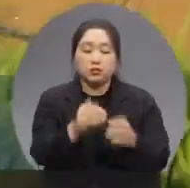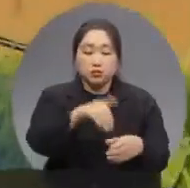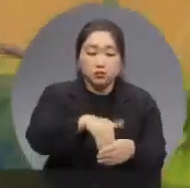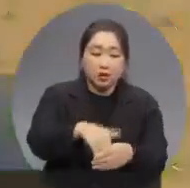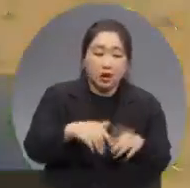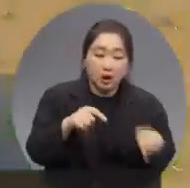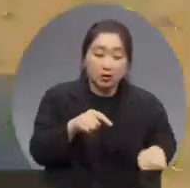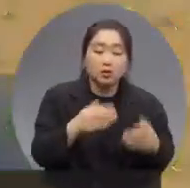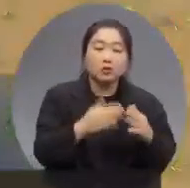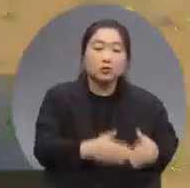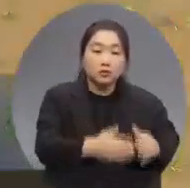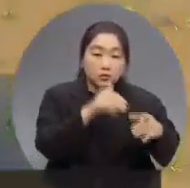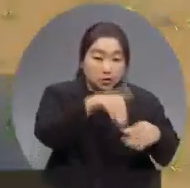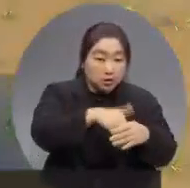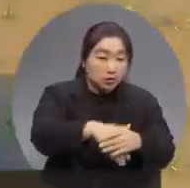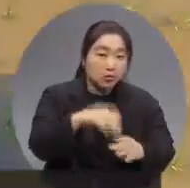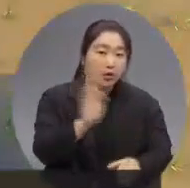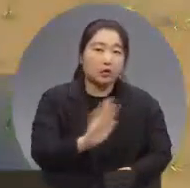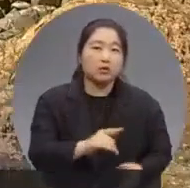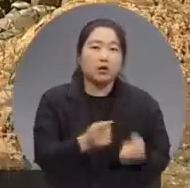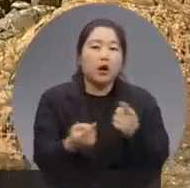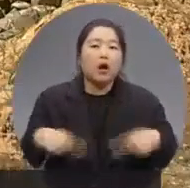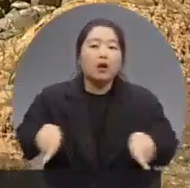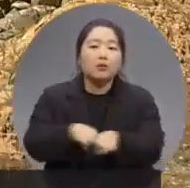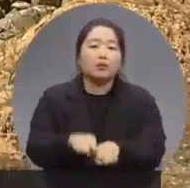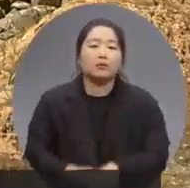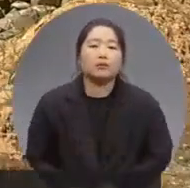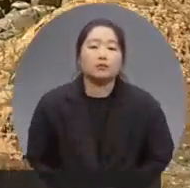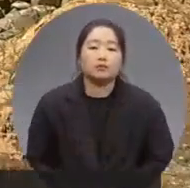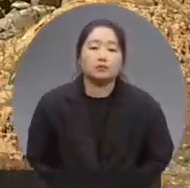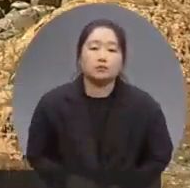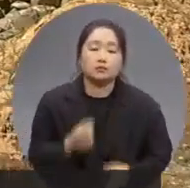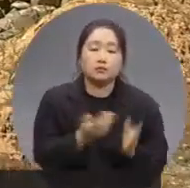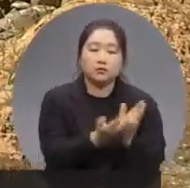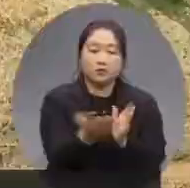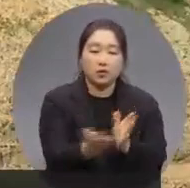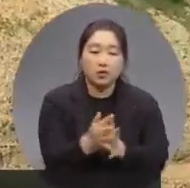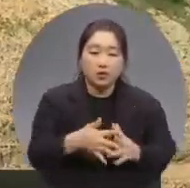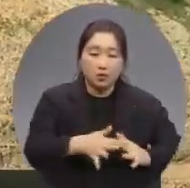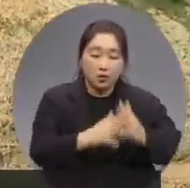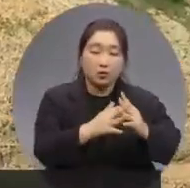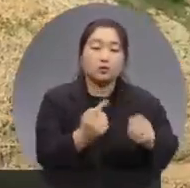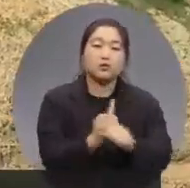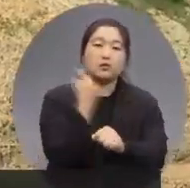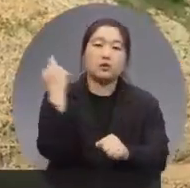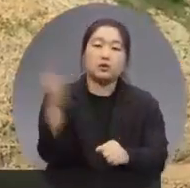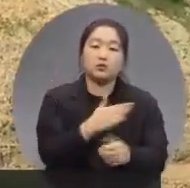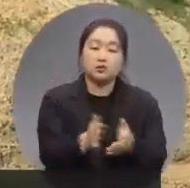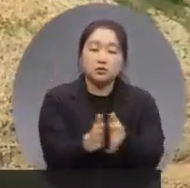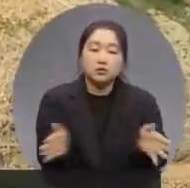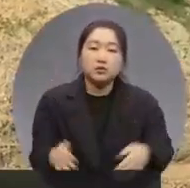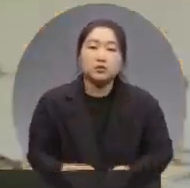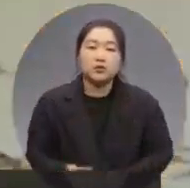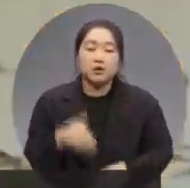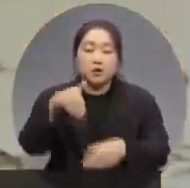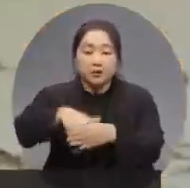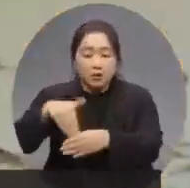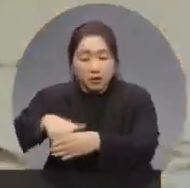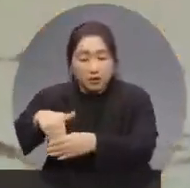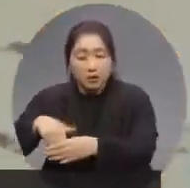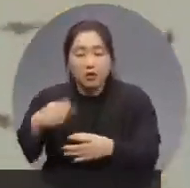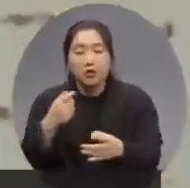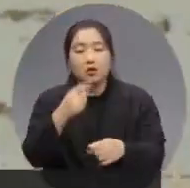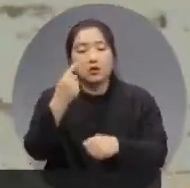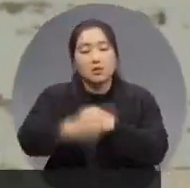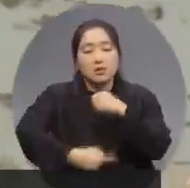심어야지. 한 집만 심어서 될 일도 아니고. 저수지 제당 공사는 이미 지난해 시작됐고 벼농사 시기는